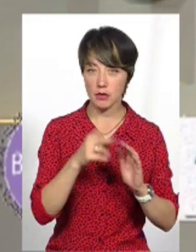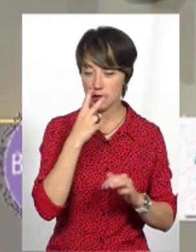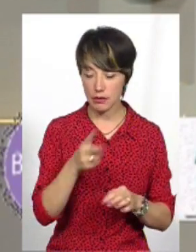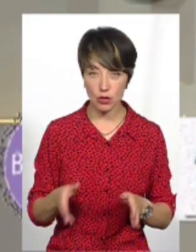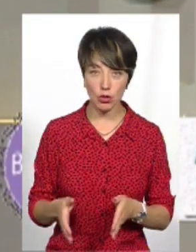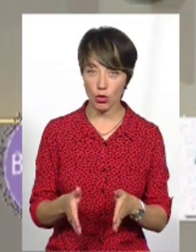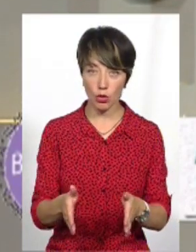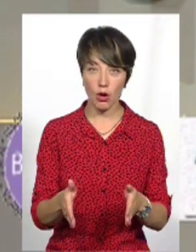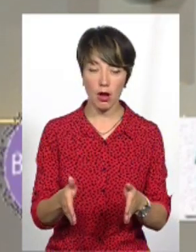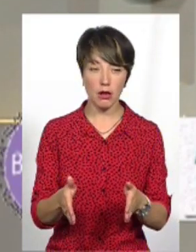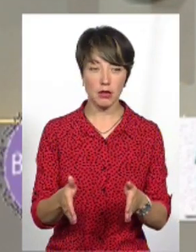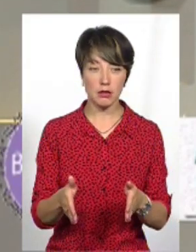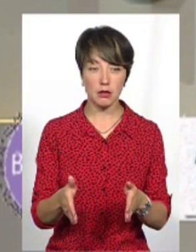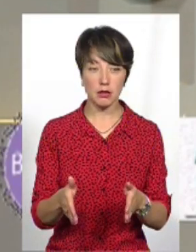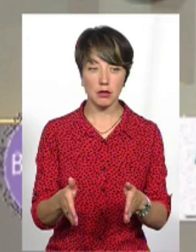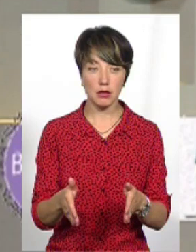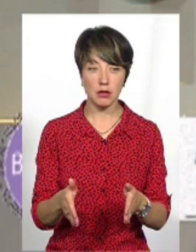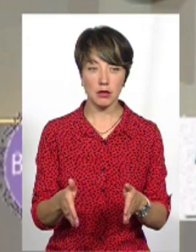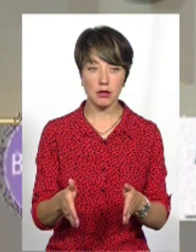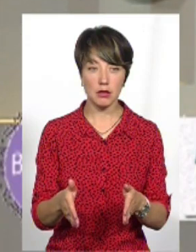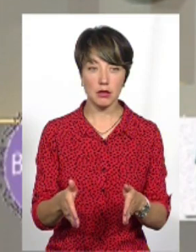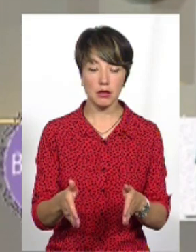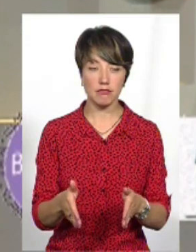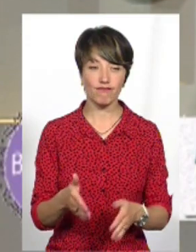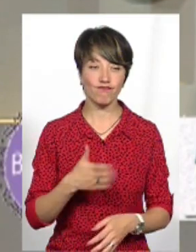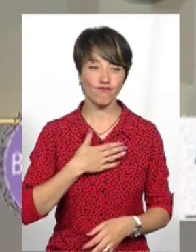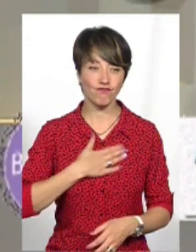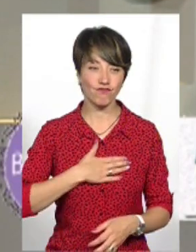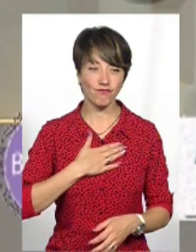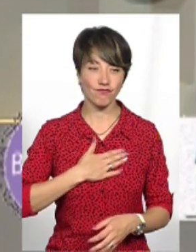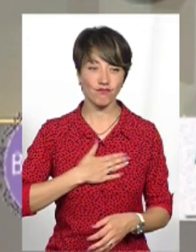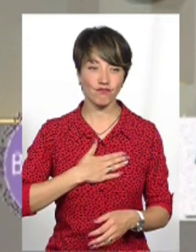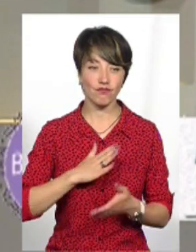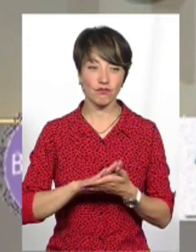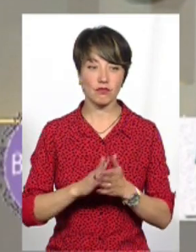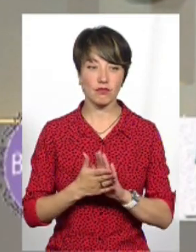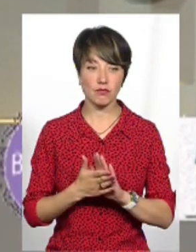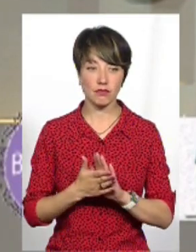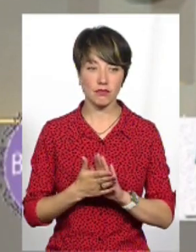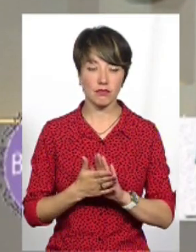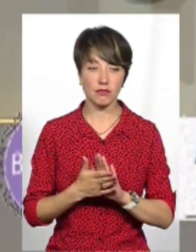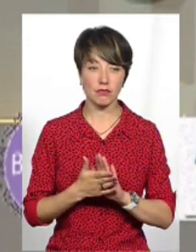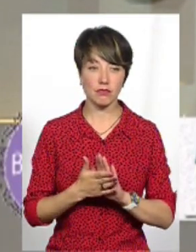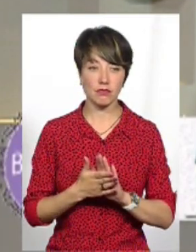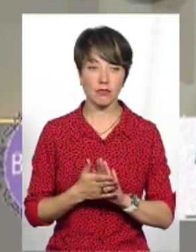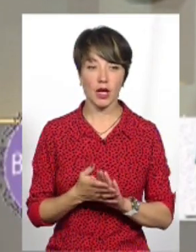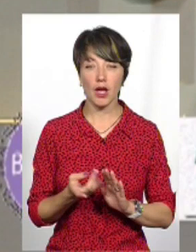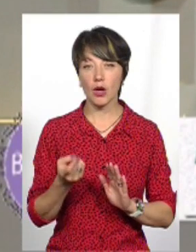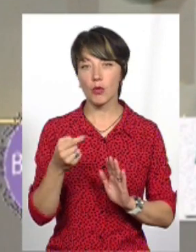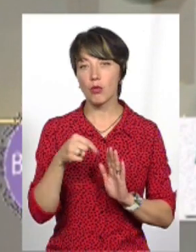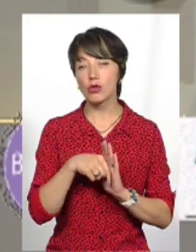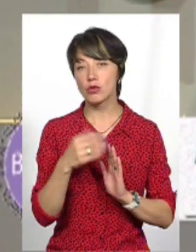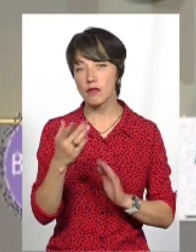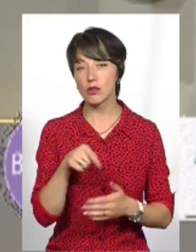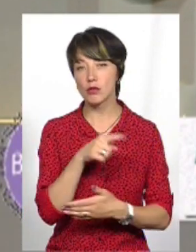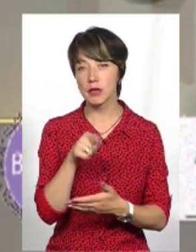що дорога в такому незадовільному стані. Значить, по суті вашого питання